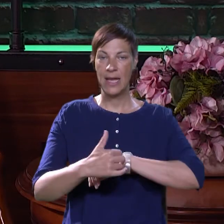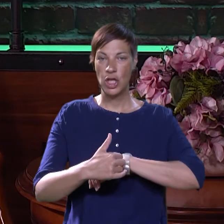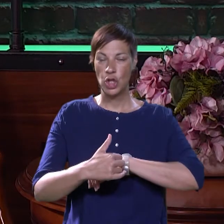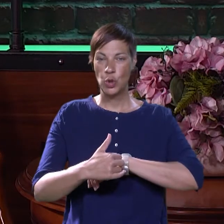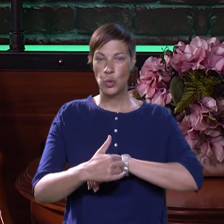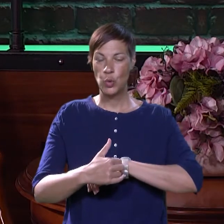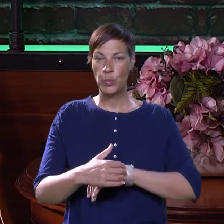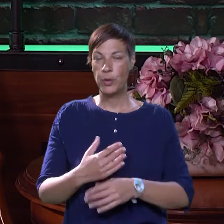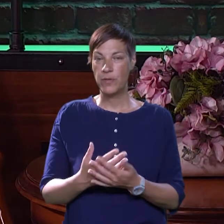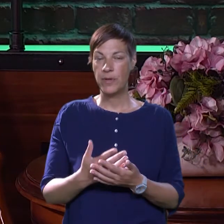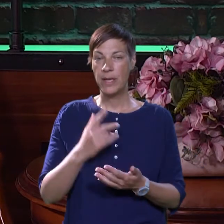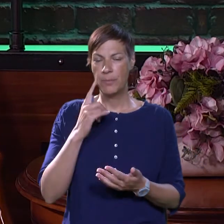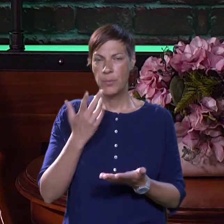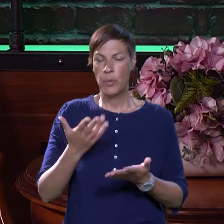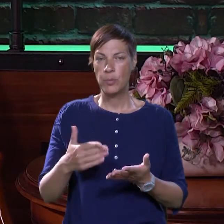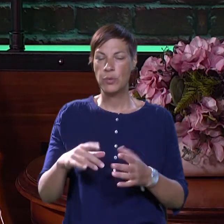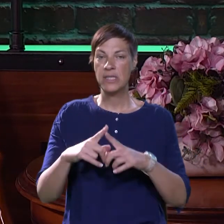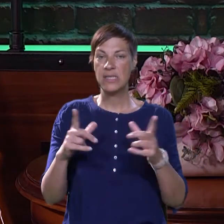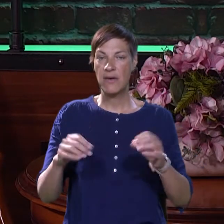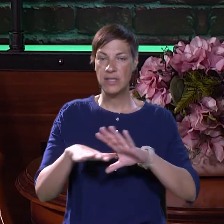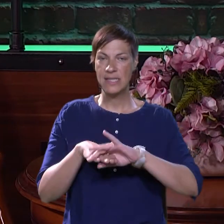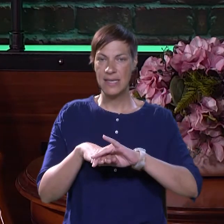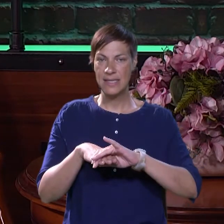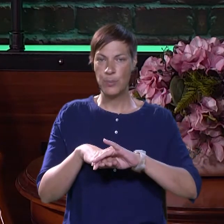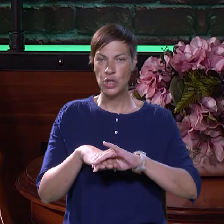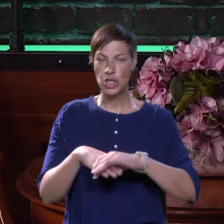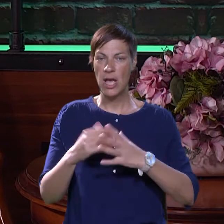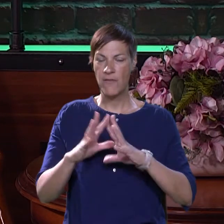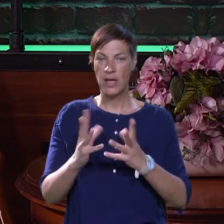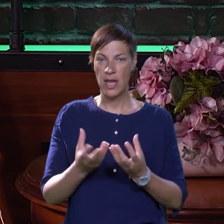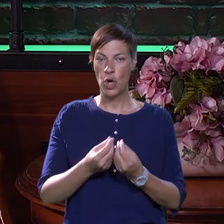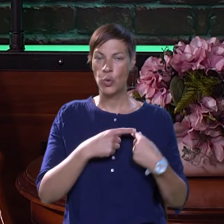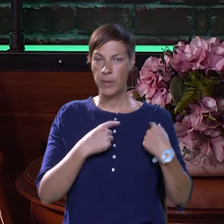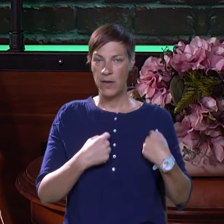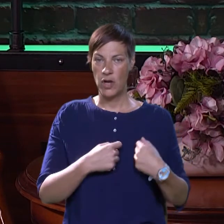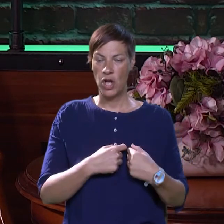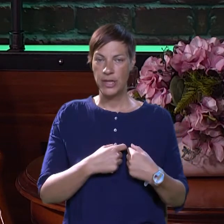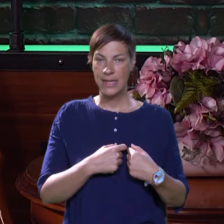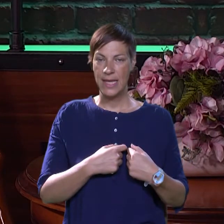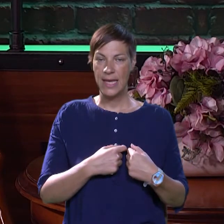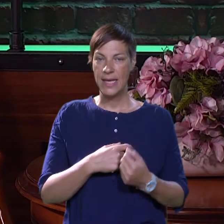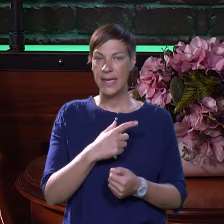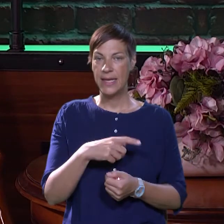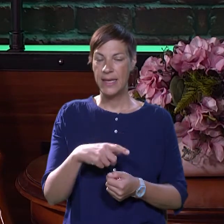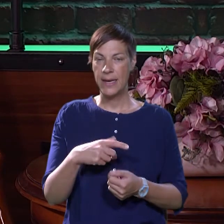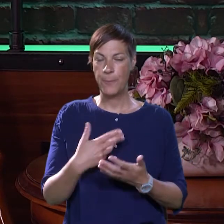Dubrovnik, poput recimo Zavoda za zapošljavanje, on okuplja volontere.